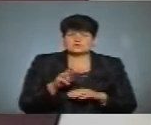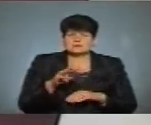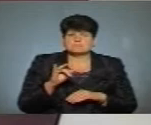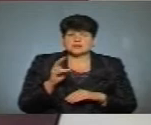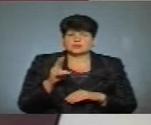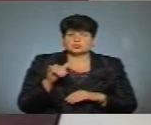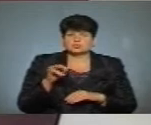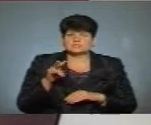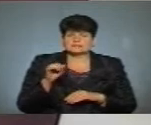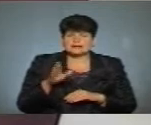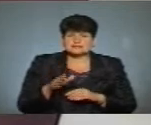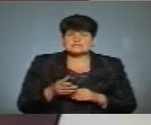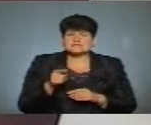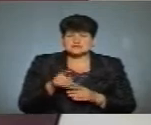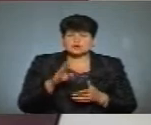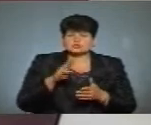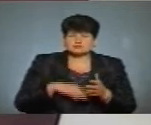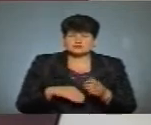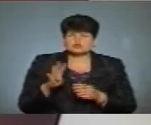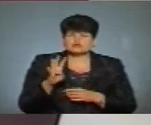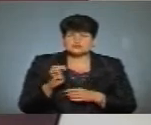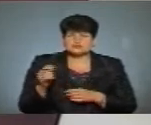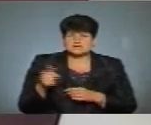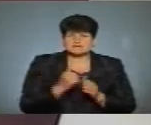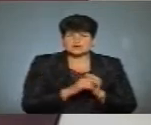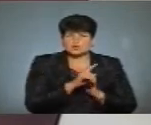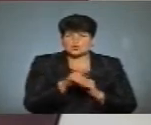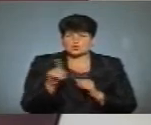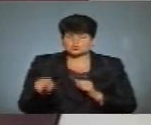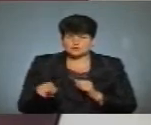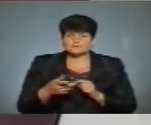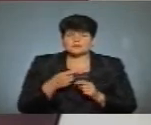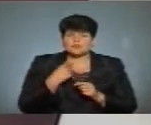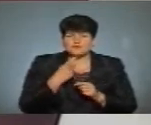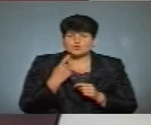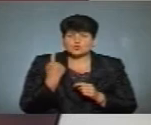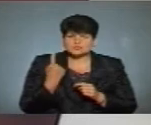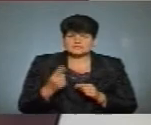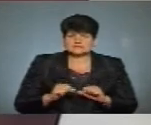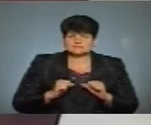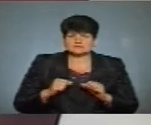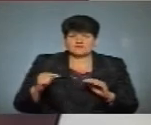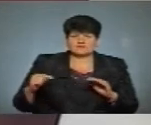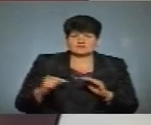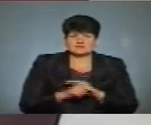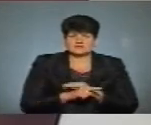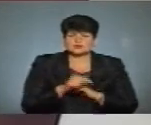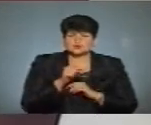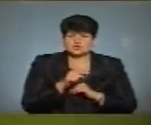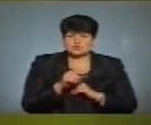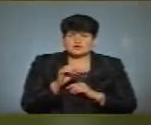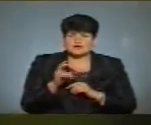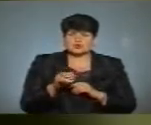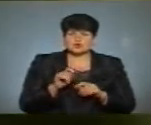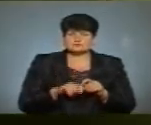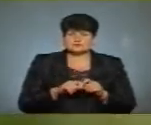поблизу кладовища. Їх оштрафували на 400 гривень кожного. Тетяна Вовчук каже, один із них намагався втекти, до нього екоінспектори